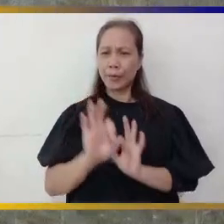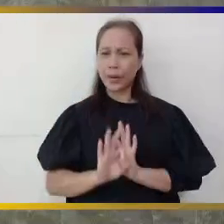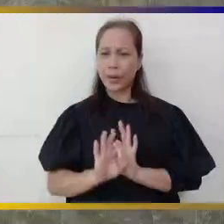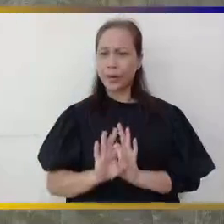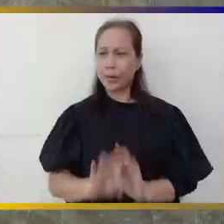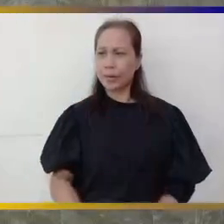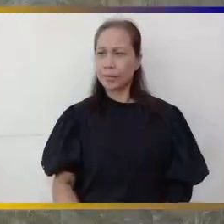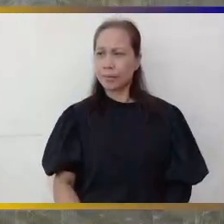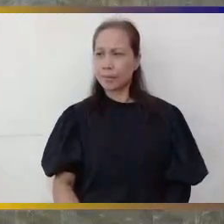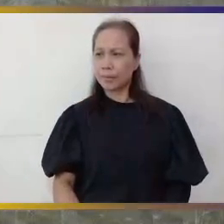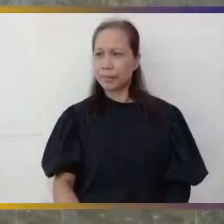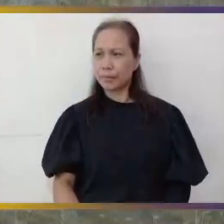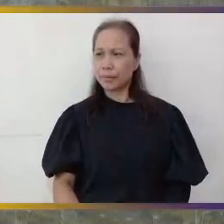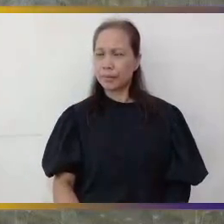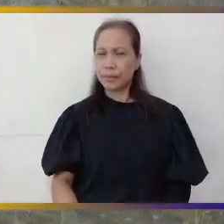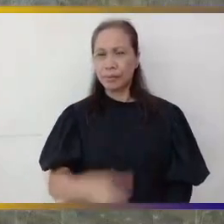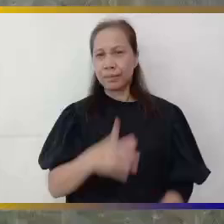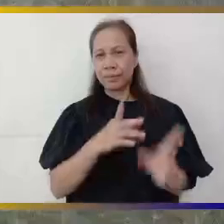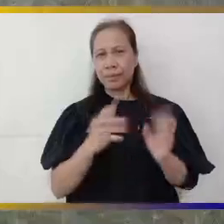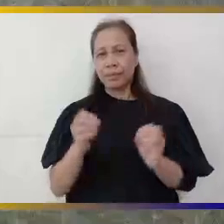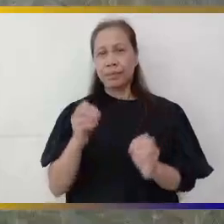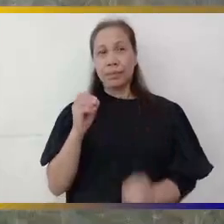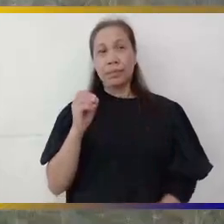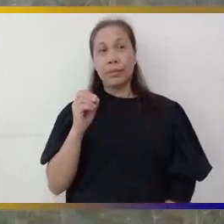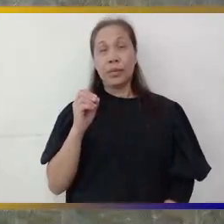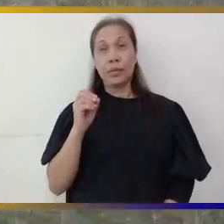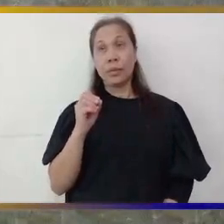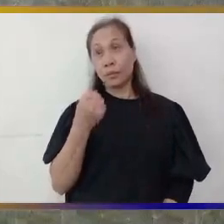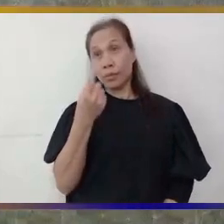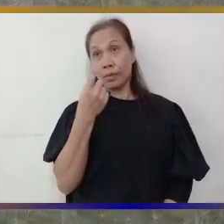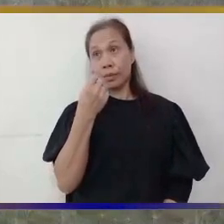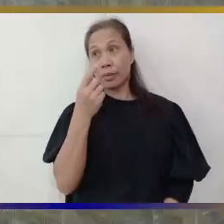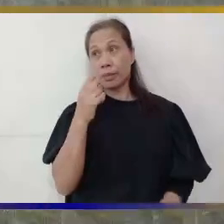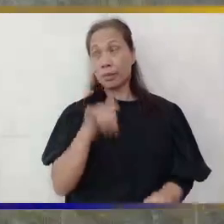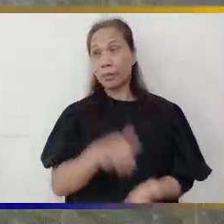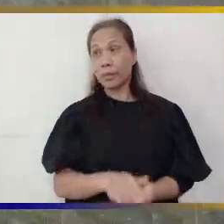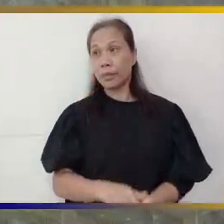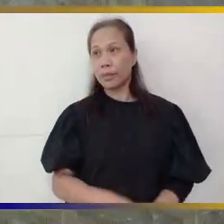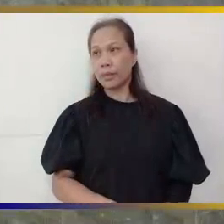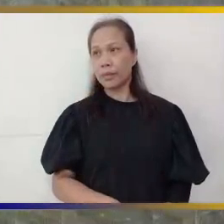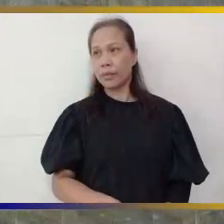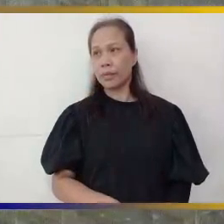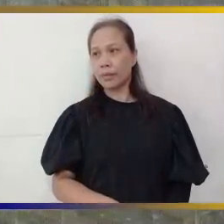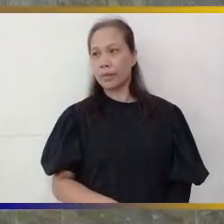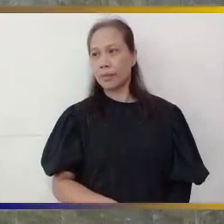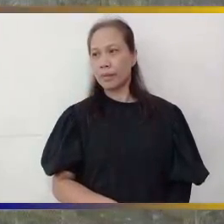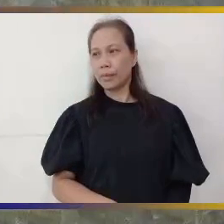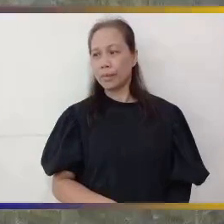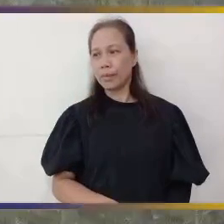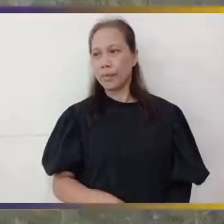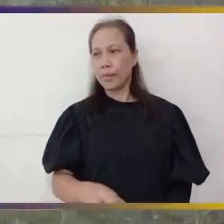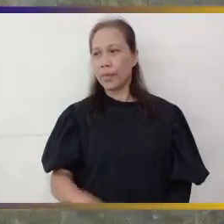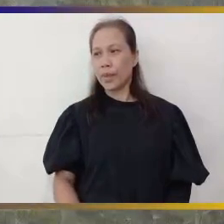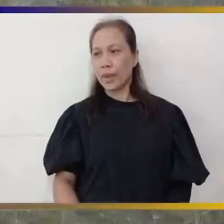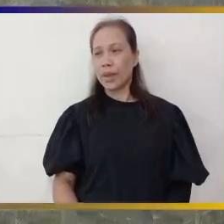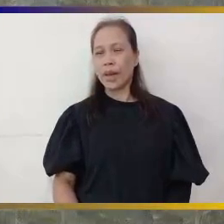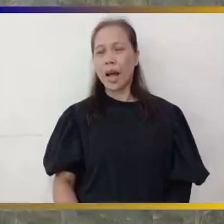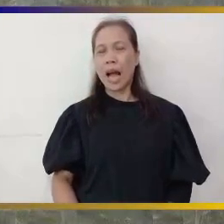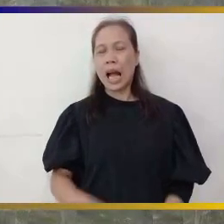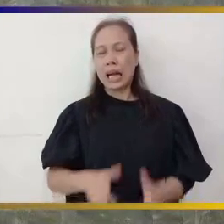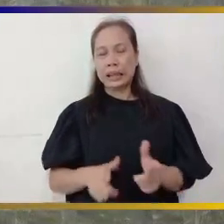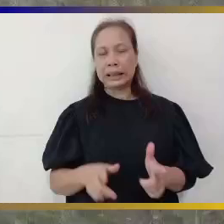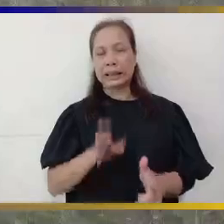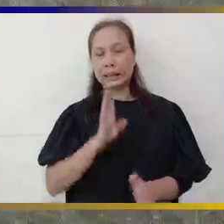akin kapatid Do you understand ilagay na natin sa ngayon mga kapatid let's Be